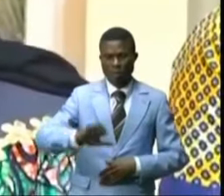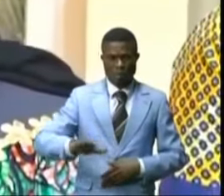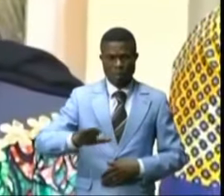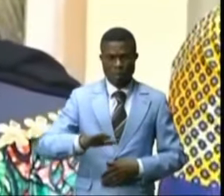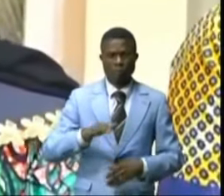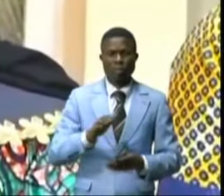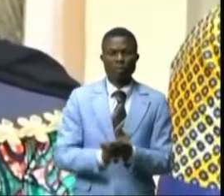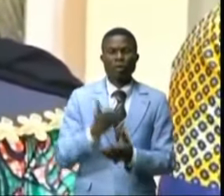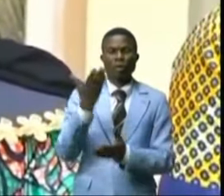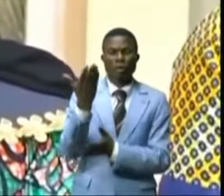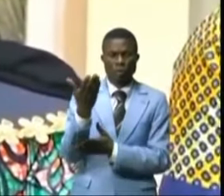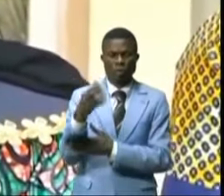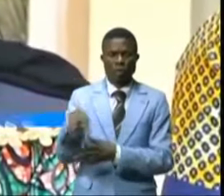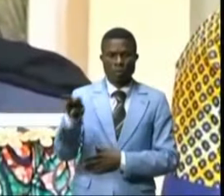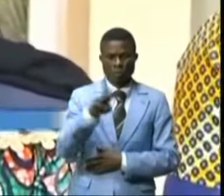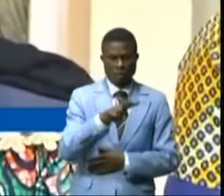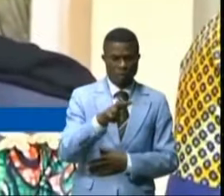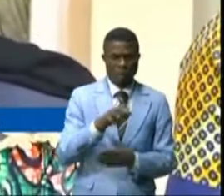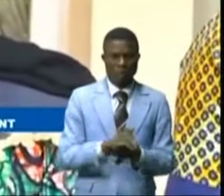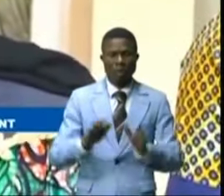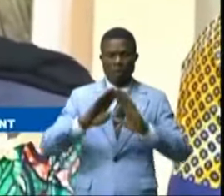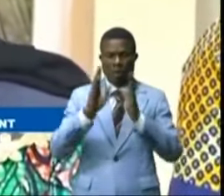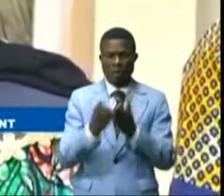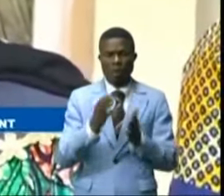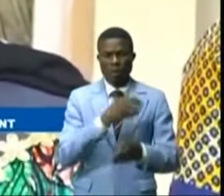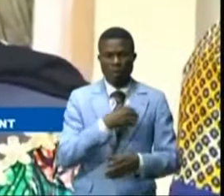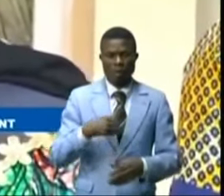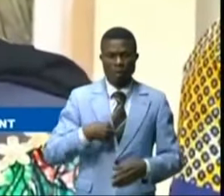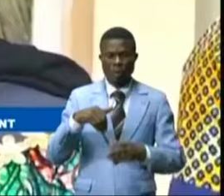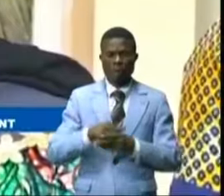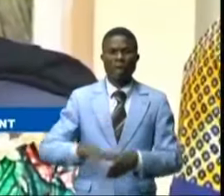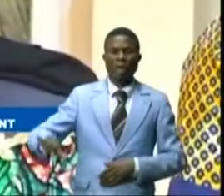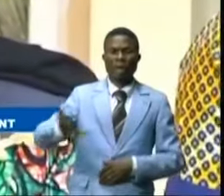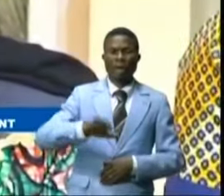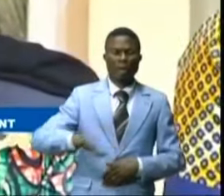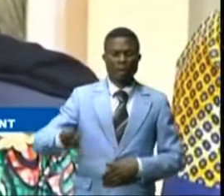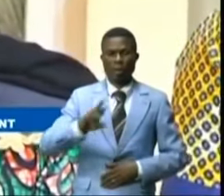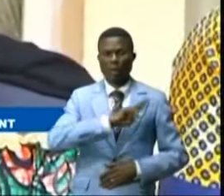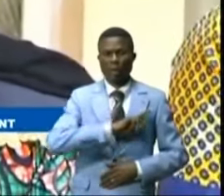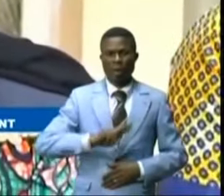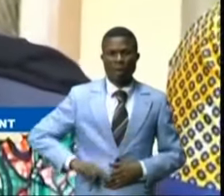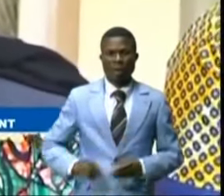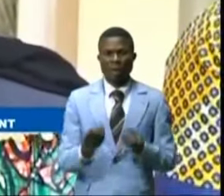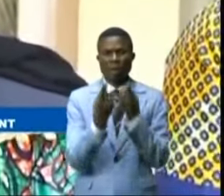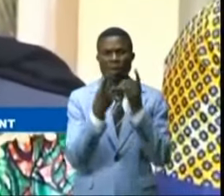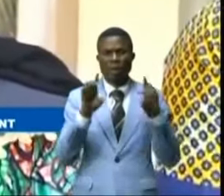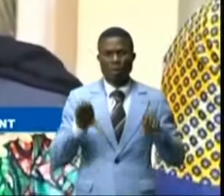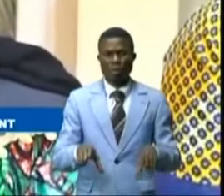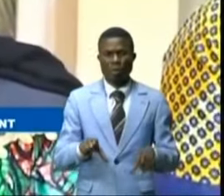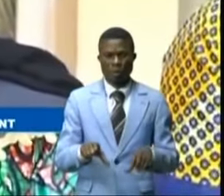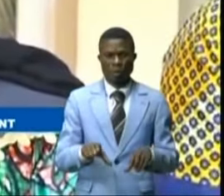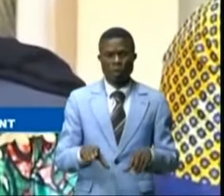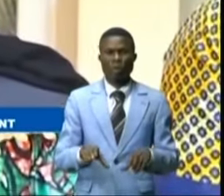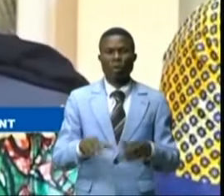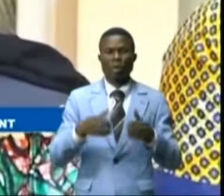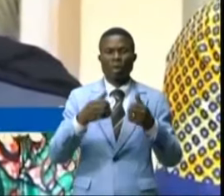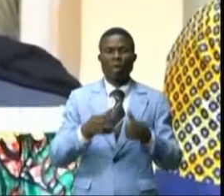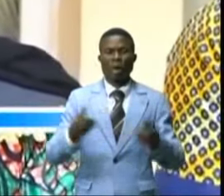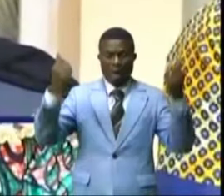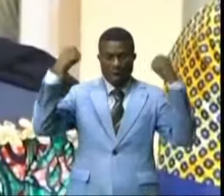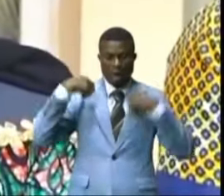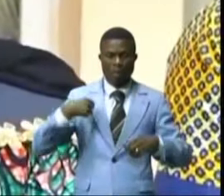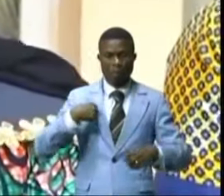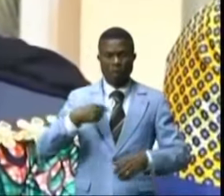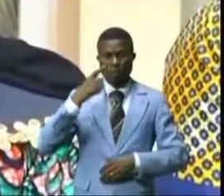avons recommandé à toutes les femmes à travers la République démocratique du Congo d'être en noir,